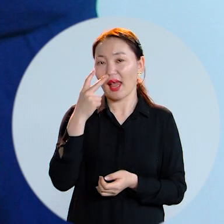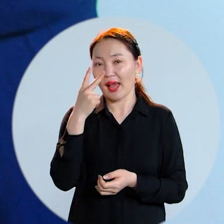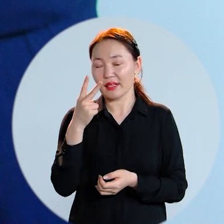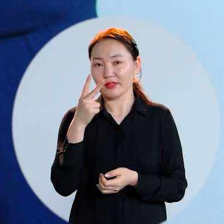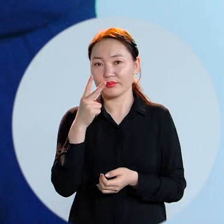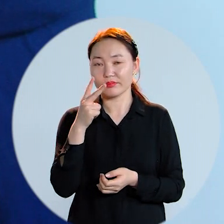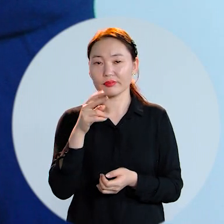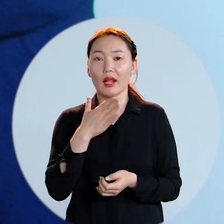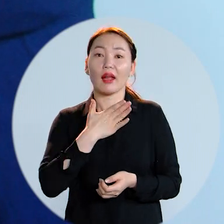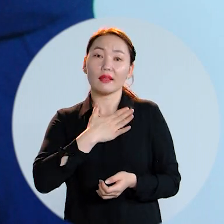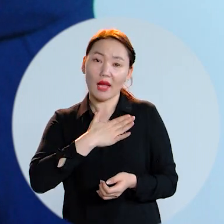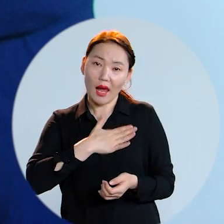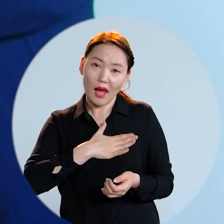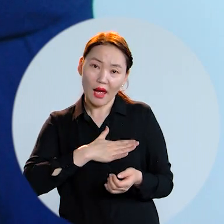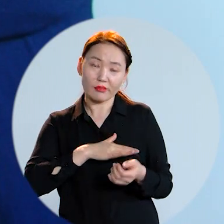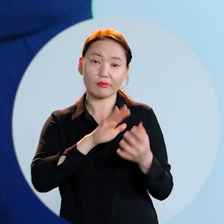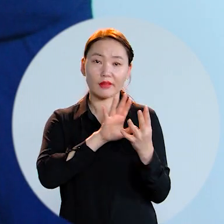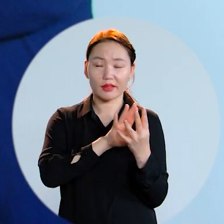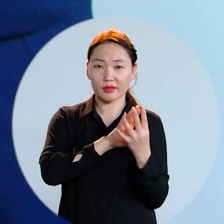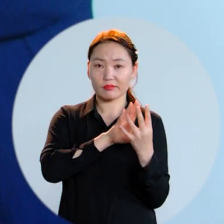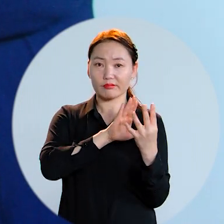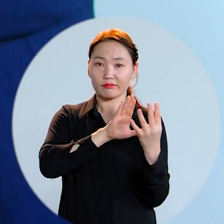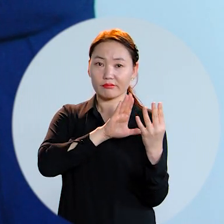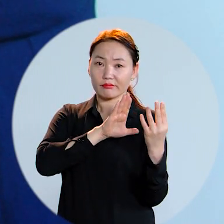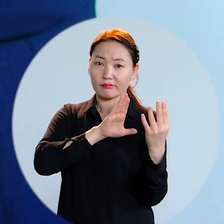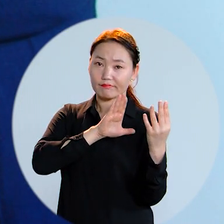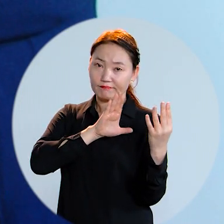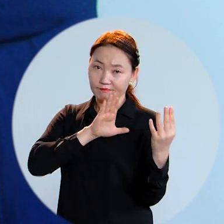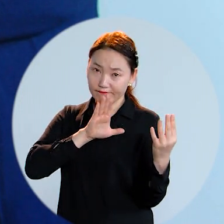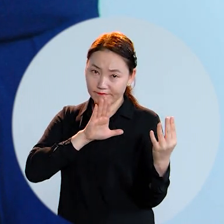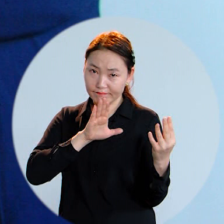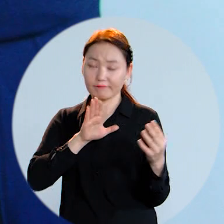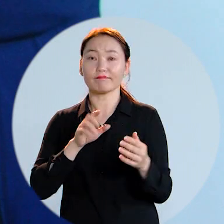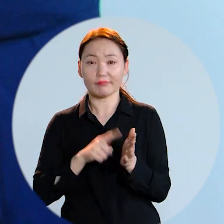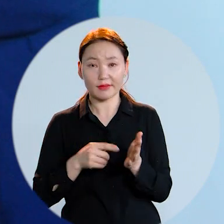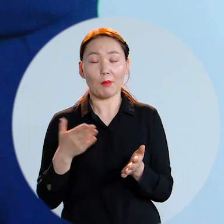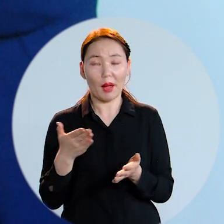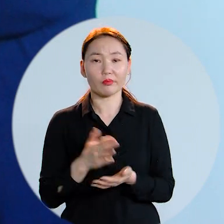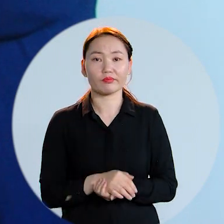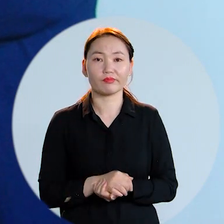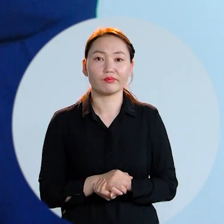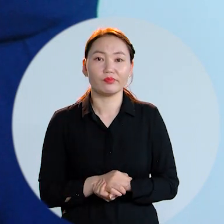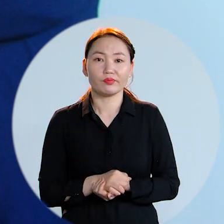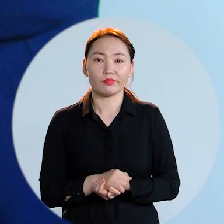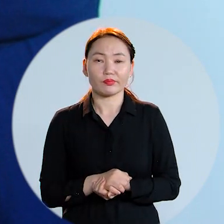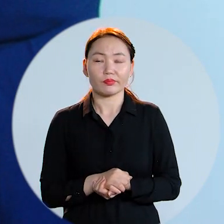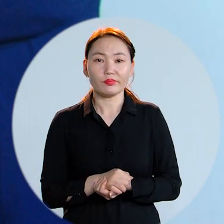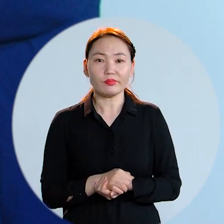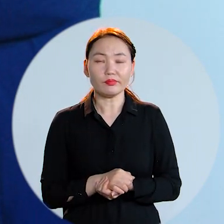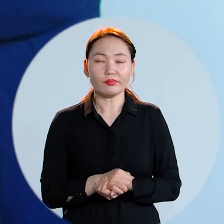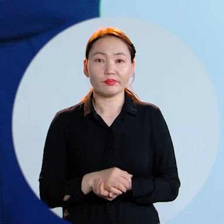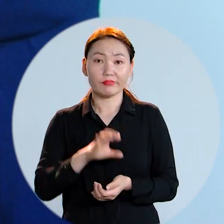аажмаар баг байгаар холбоо харилцаагаа таслах нь шүү дээ, тийм ээ. Гин догцсон биш. Аа. За. Тэгтээ тийм